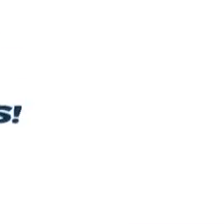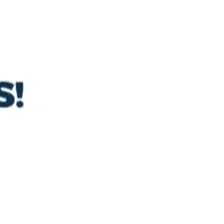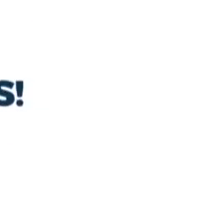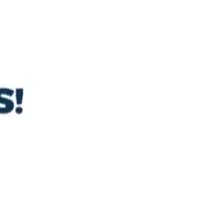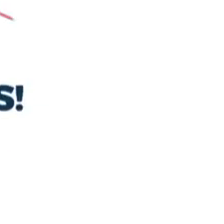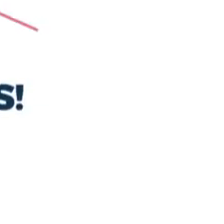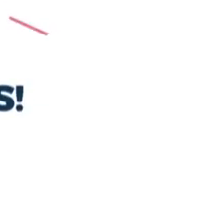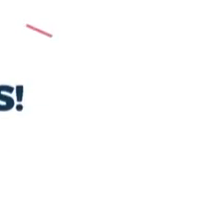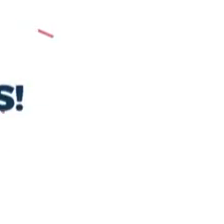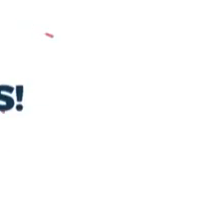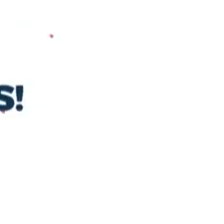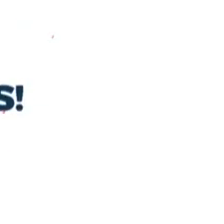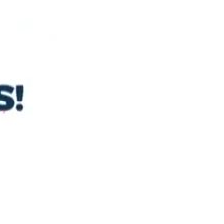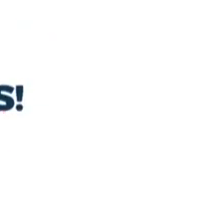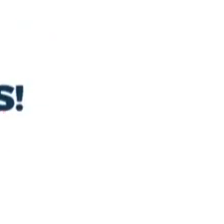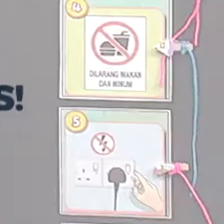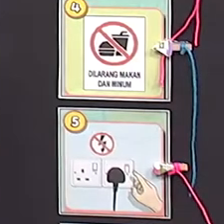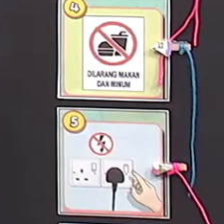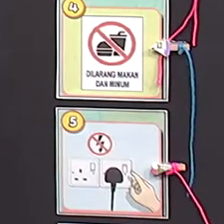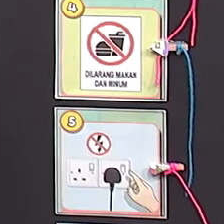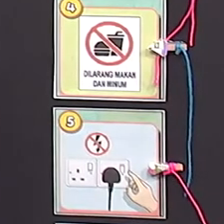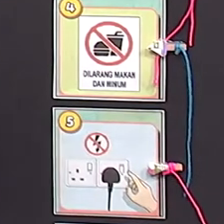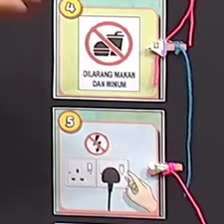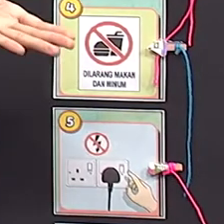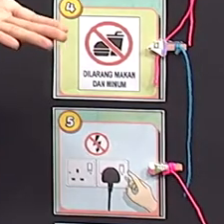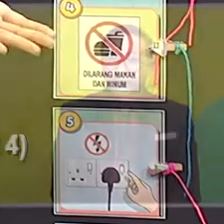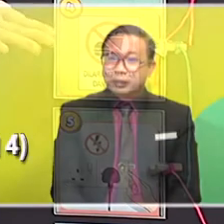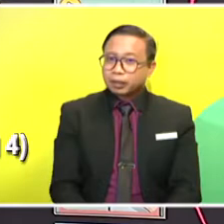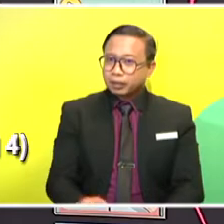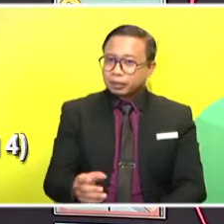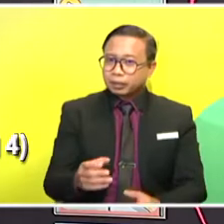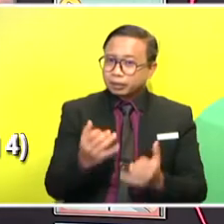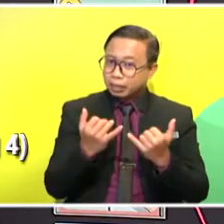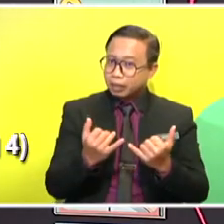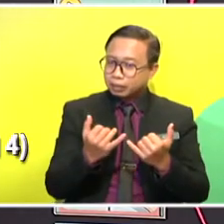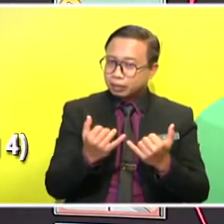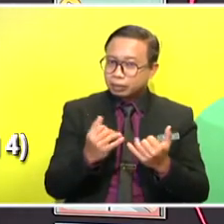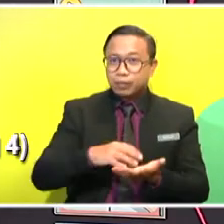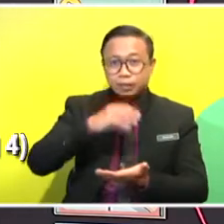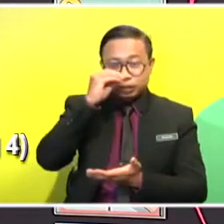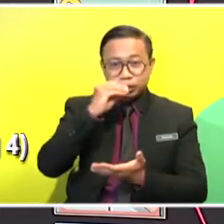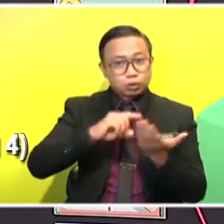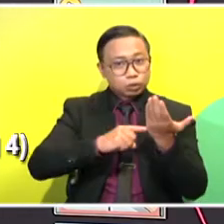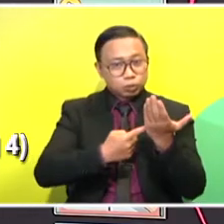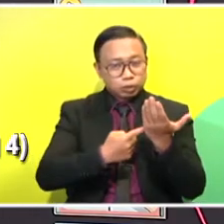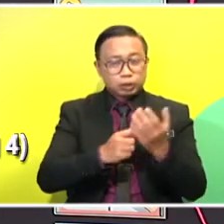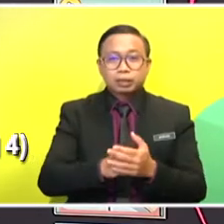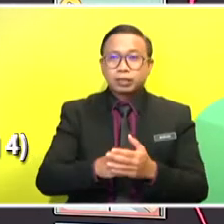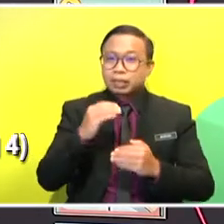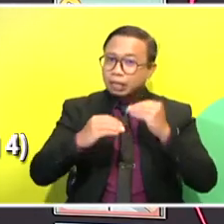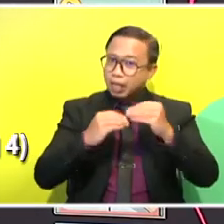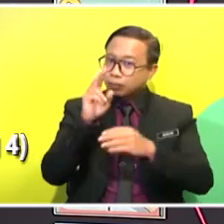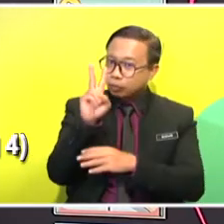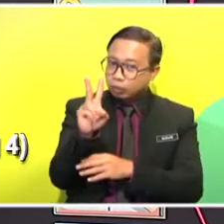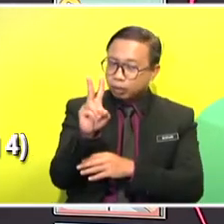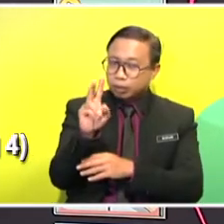Didik TV KPM. Kembali menonton Didik TV KPM bagi slot tahap 2 mata